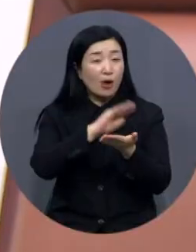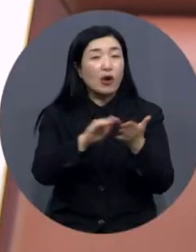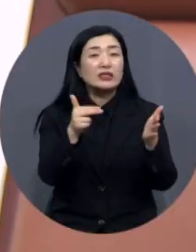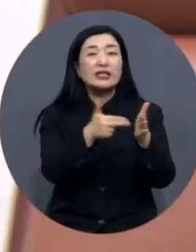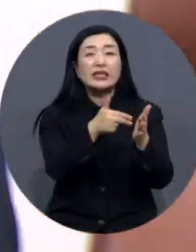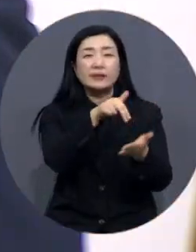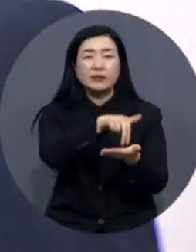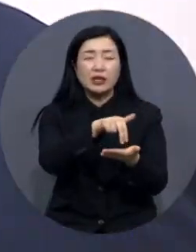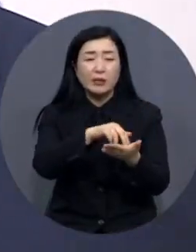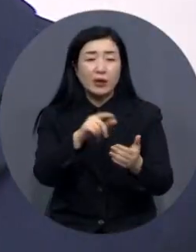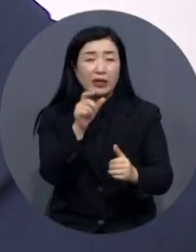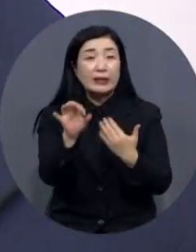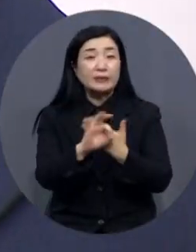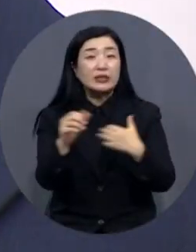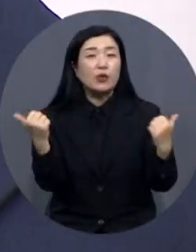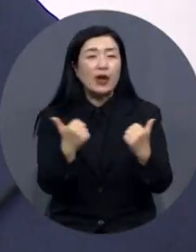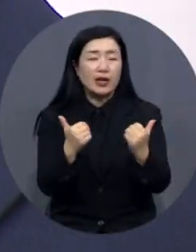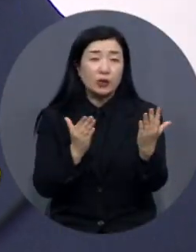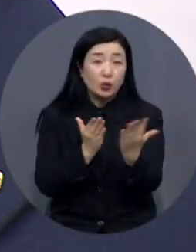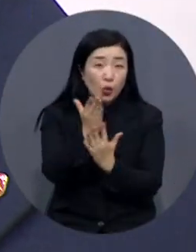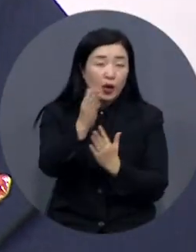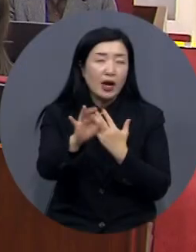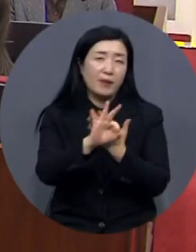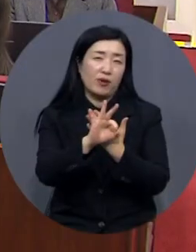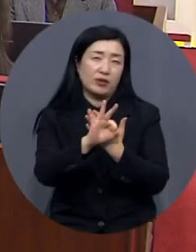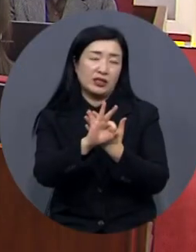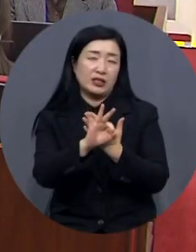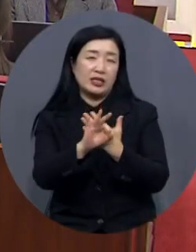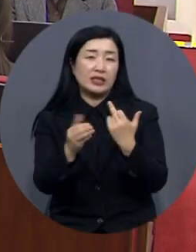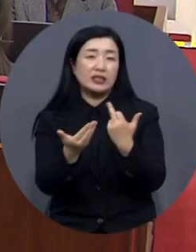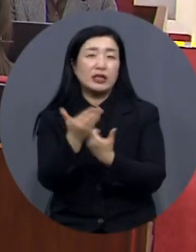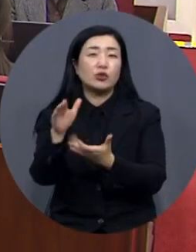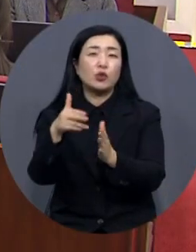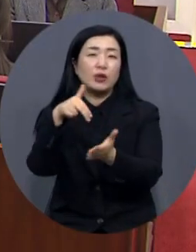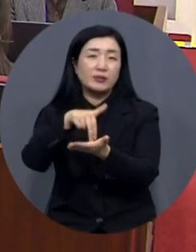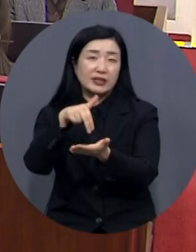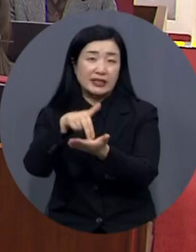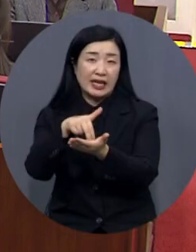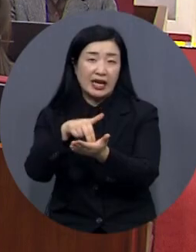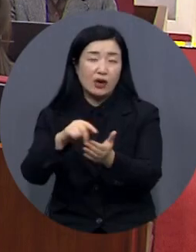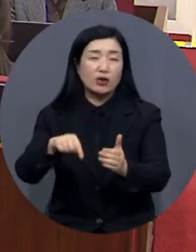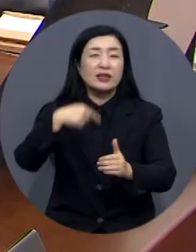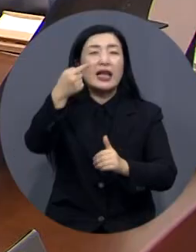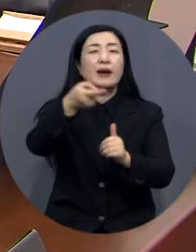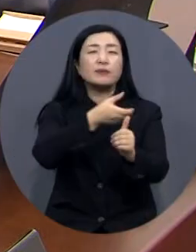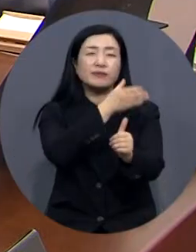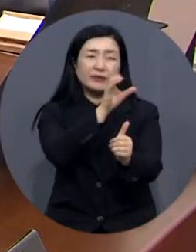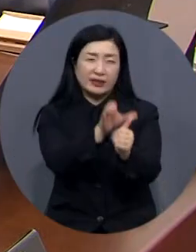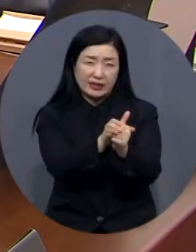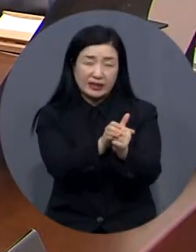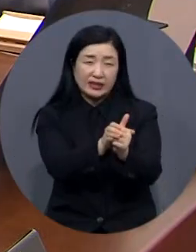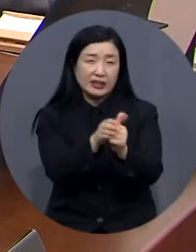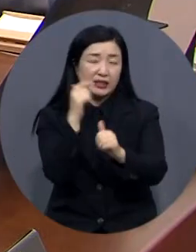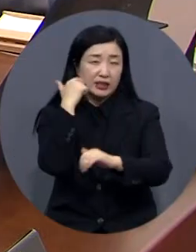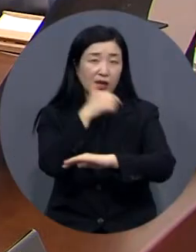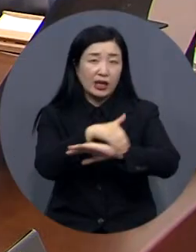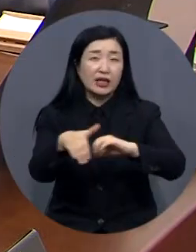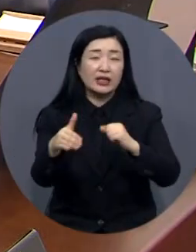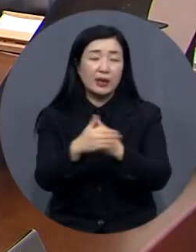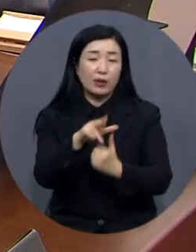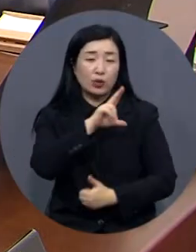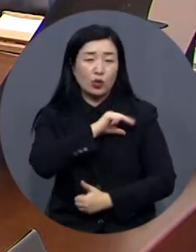이번 임시회를 통과하면 제주도는 곧바로 차기 이사장 임명 절차를 시작할 예정이어서